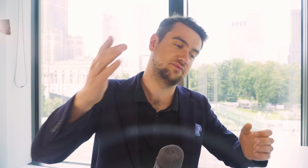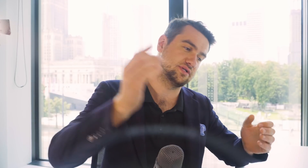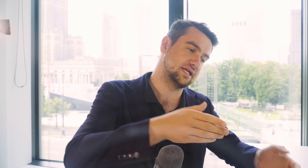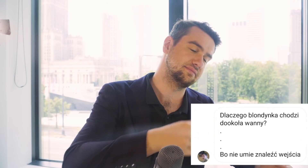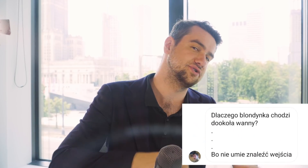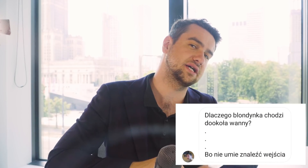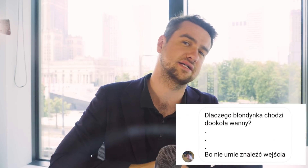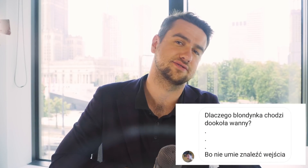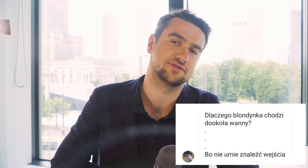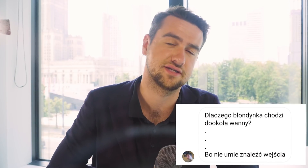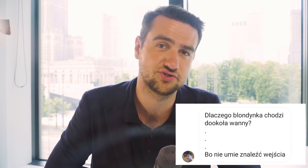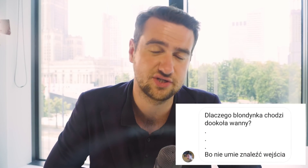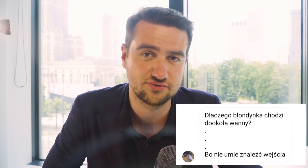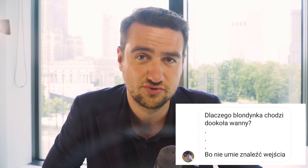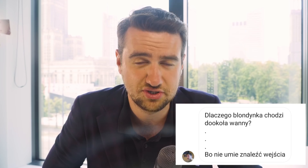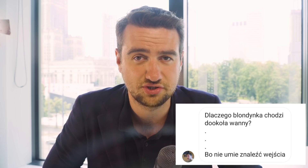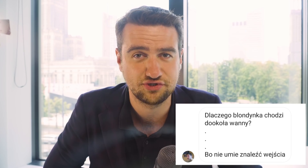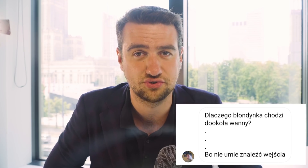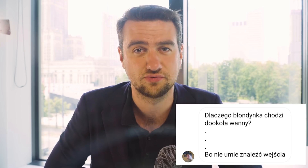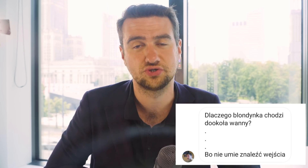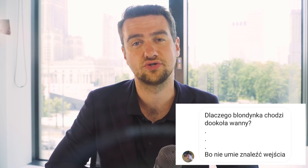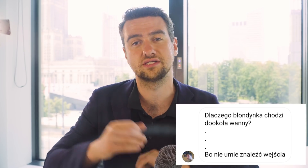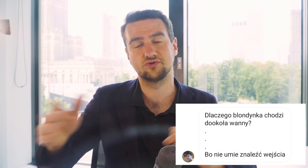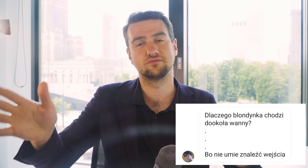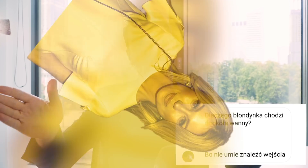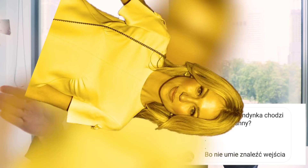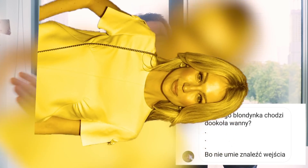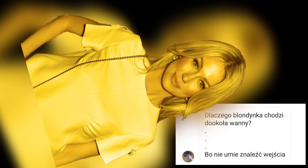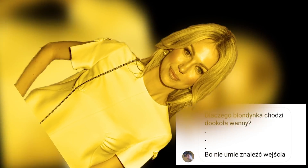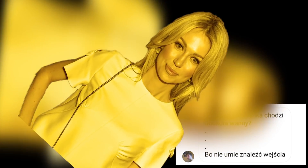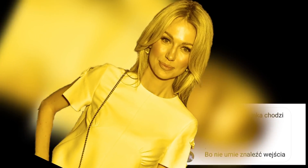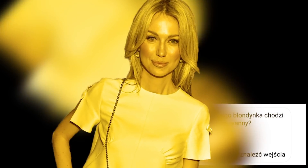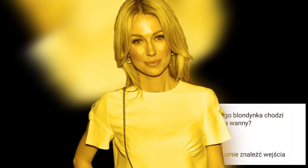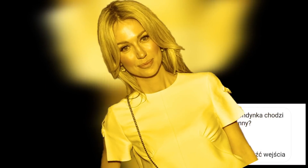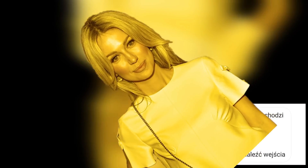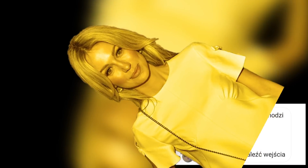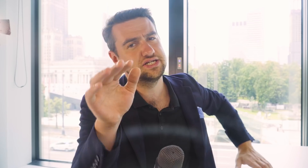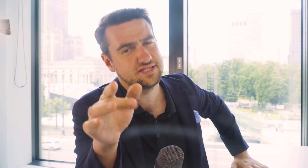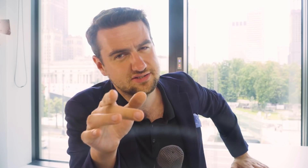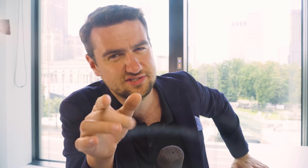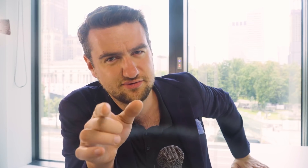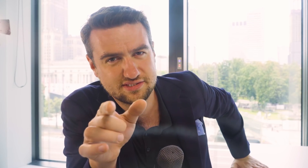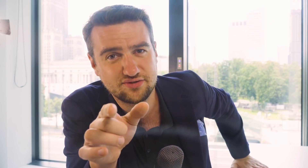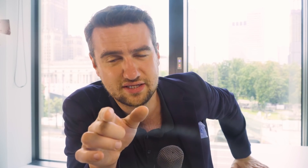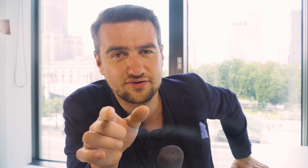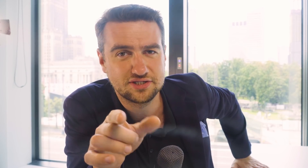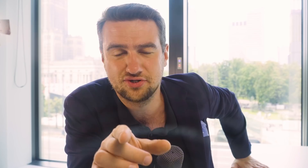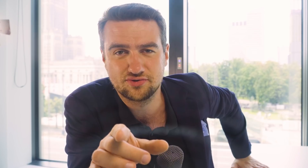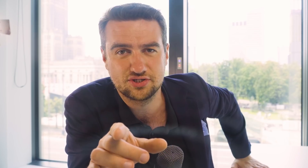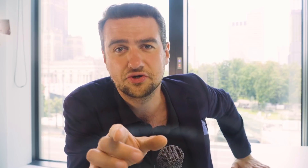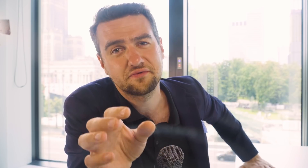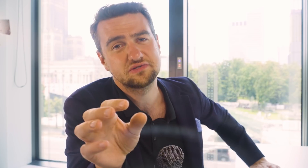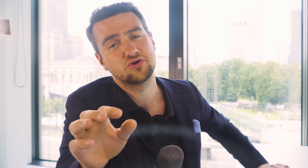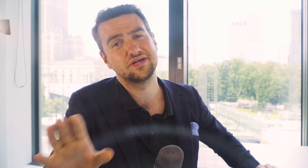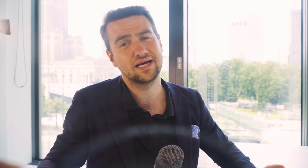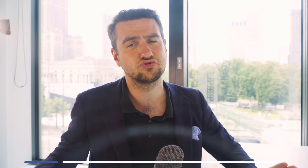Tego skora mamy od Daniela Małysiaka, za co serdeczny szacun. No i oczywiście otrzymujesz od nas złotą blondynę. A jeśli ty chcesz rzucać złotą statuetkę, to koniecznie